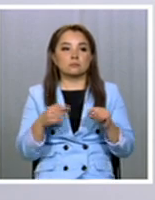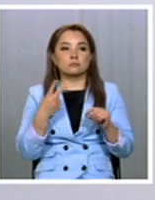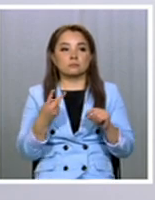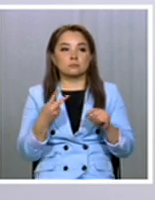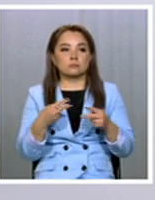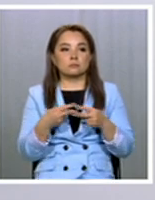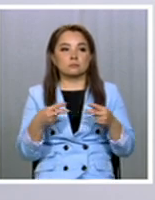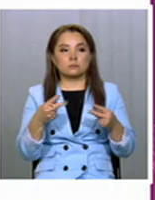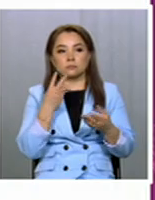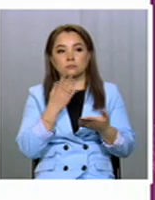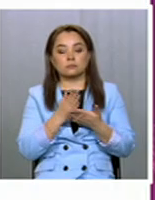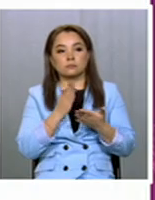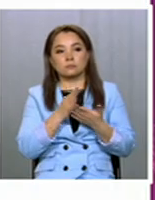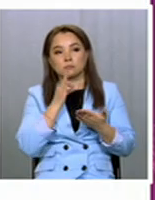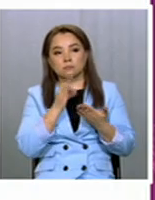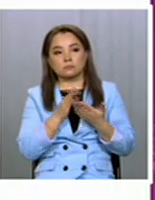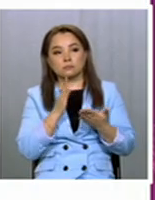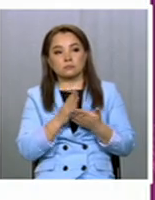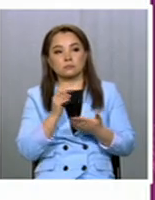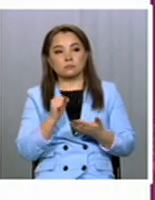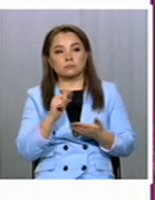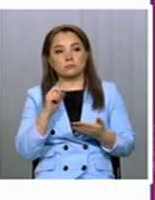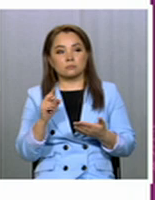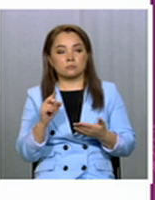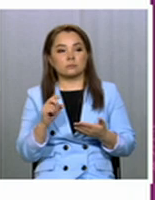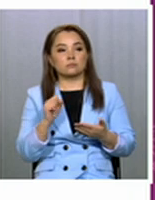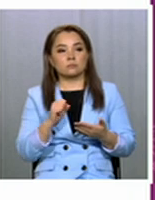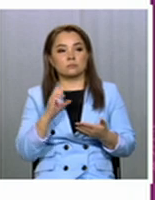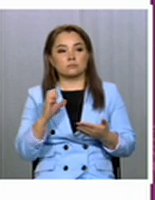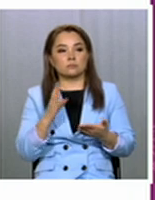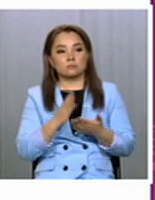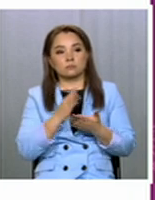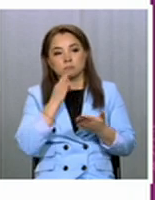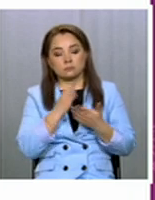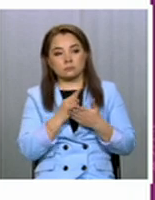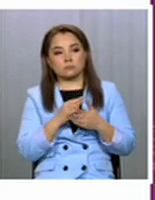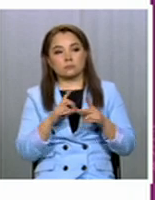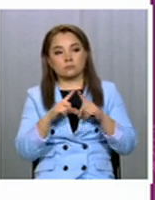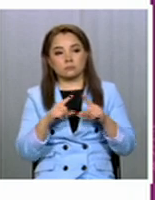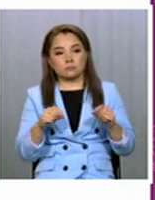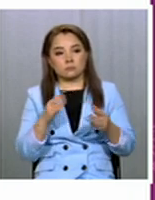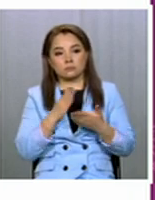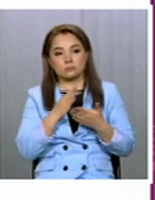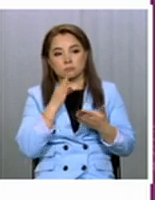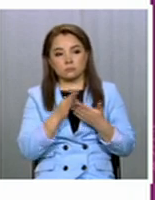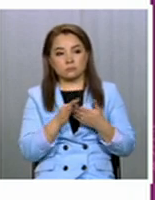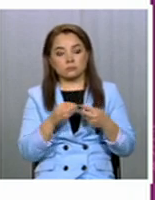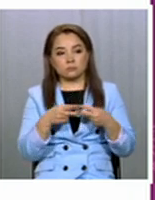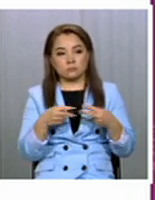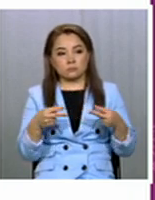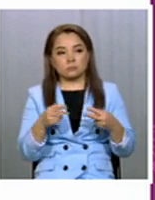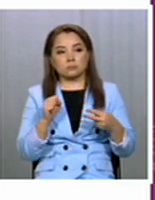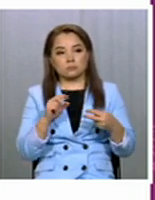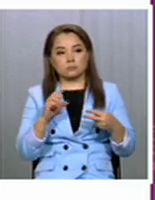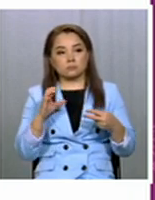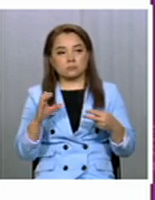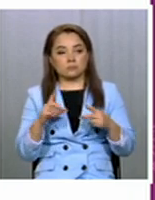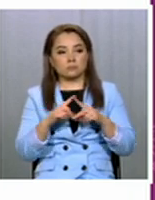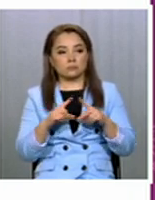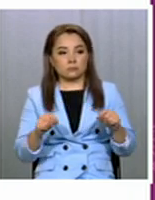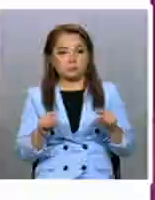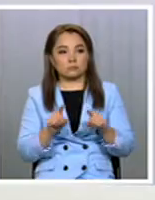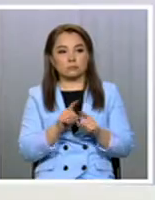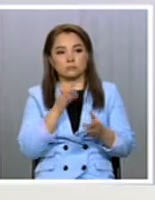екенін көріп тұрмыз. AB және AC қабырғалары тең, демек берілген ABC үшбұрышы тең берілу